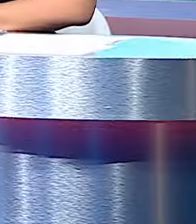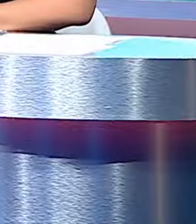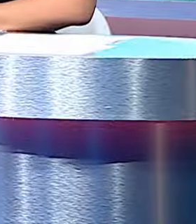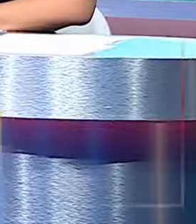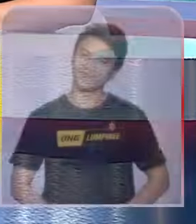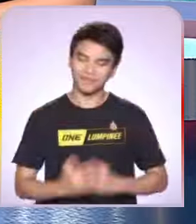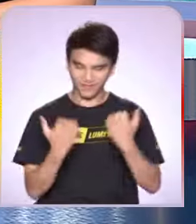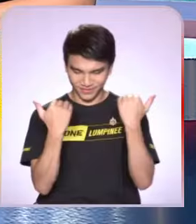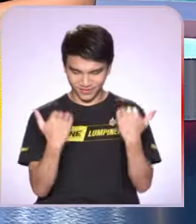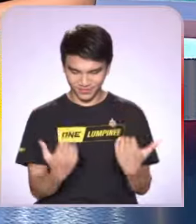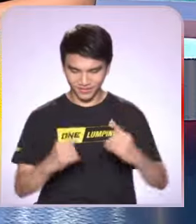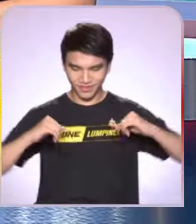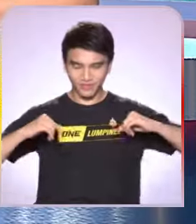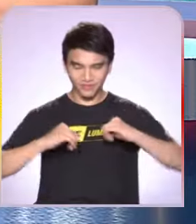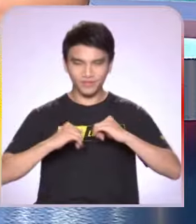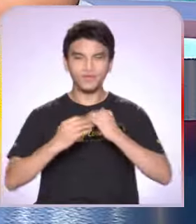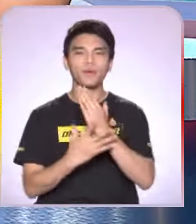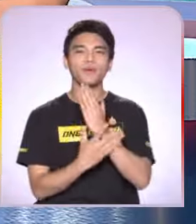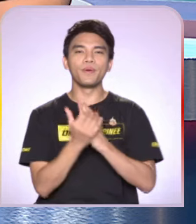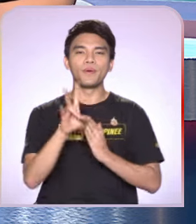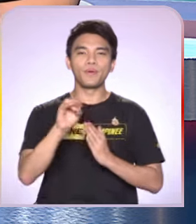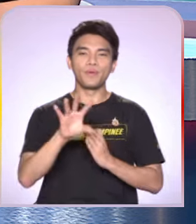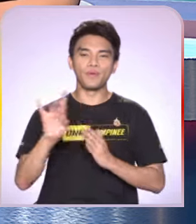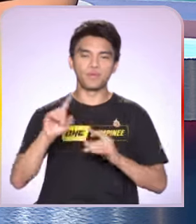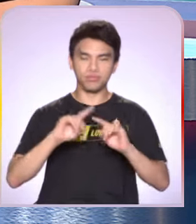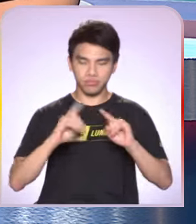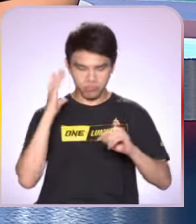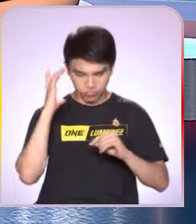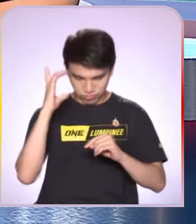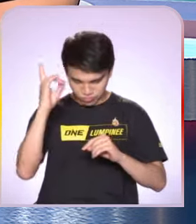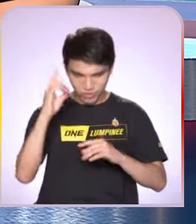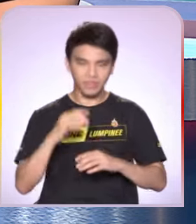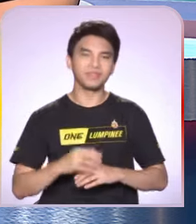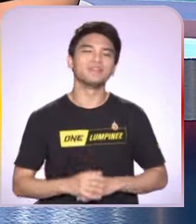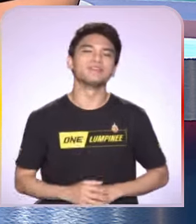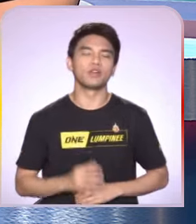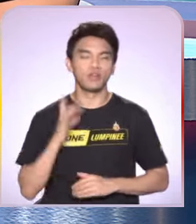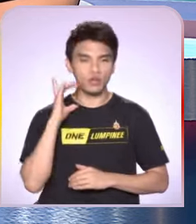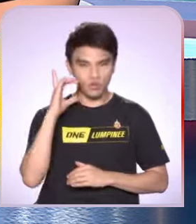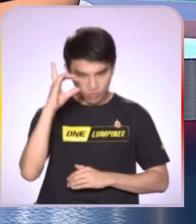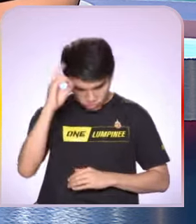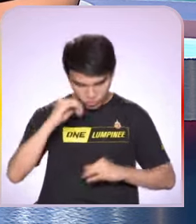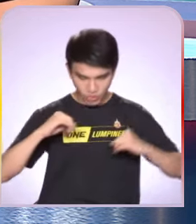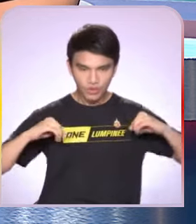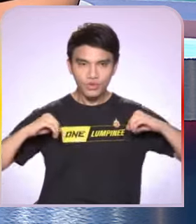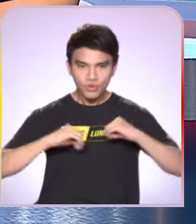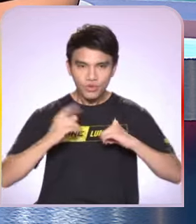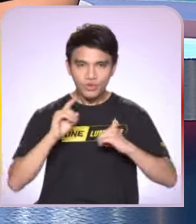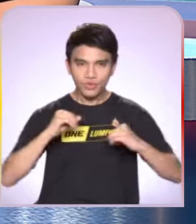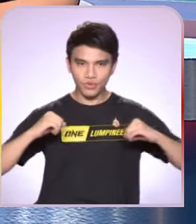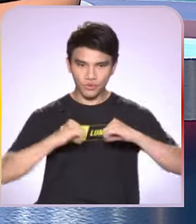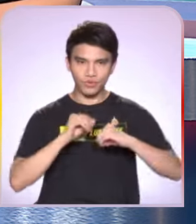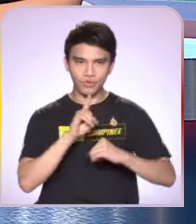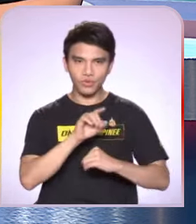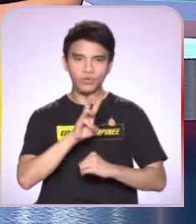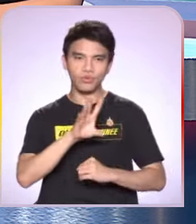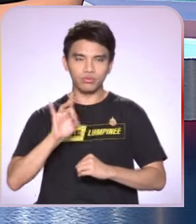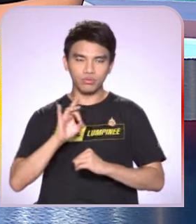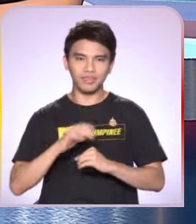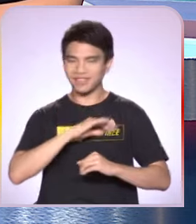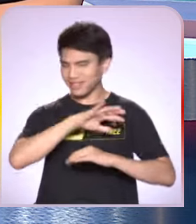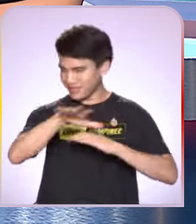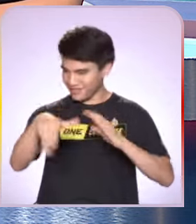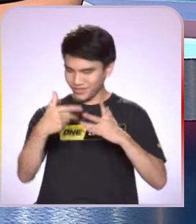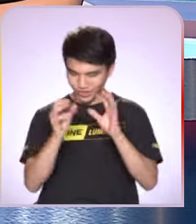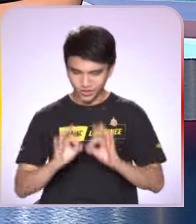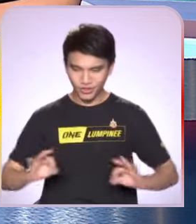ค่ำคืนนี้ในวันลุมพินี78แต่ว่าพรุ่งนี้จะมีไฟใหญ่นะคะเป็นวัน168ที่หลาย